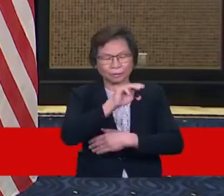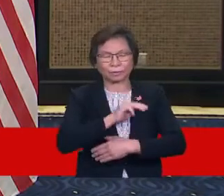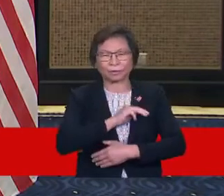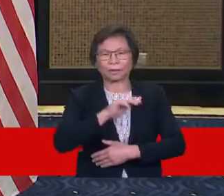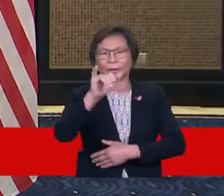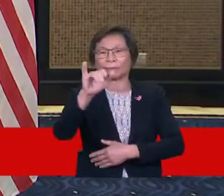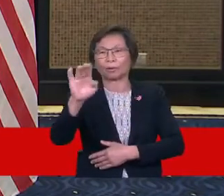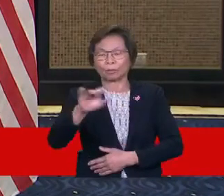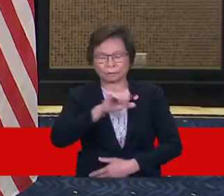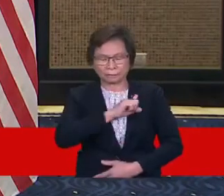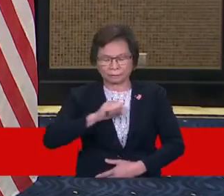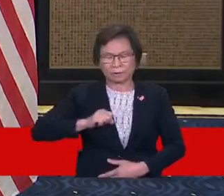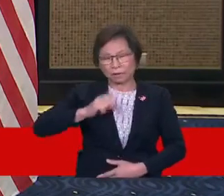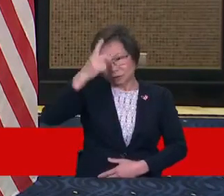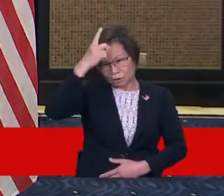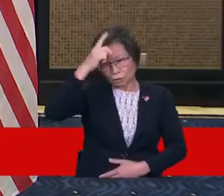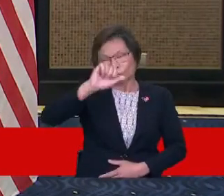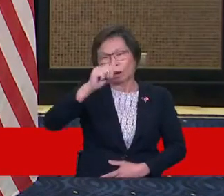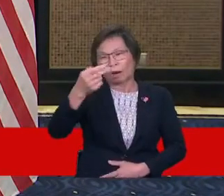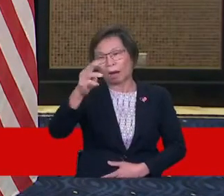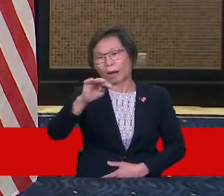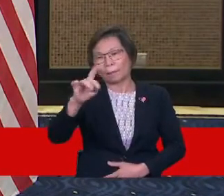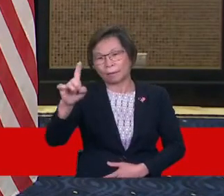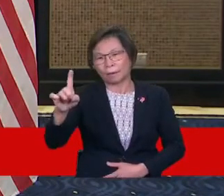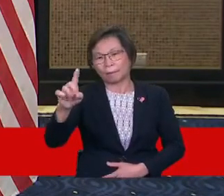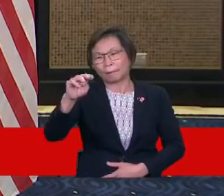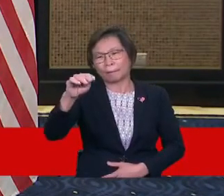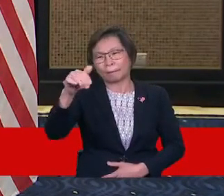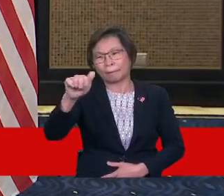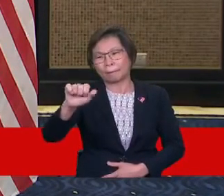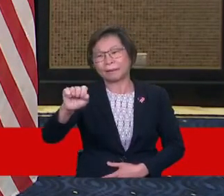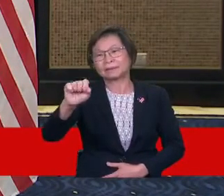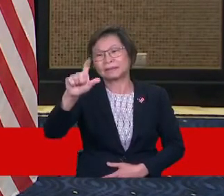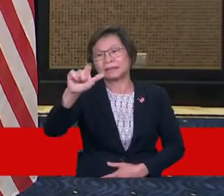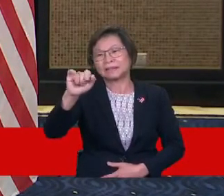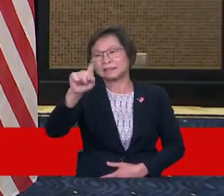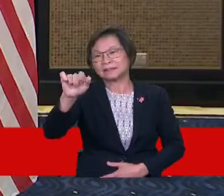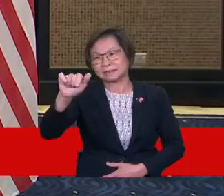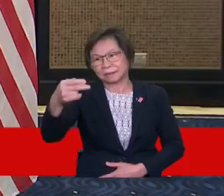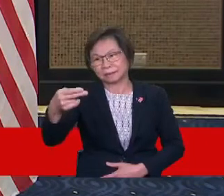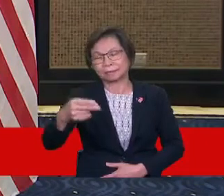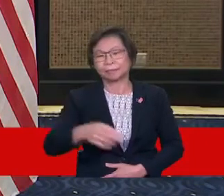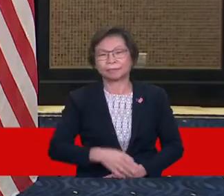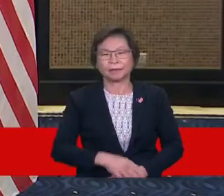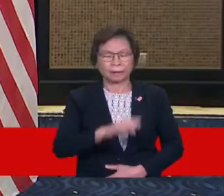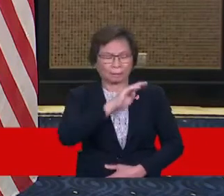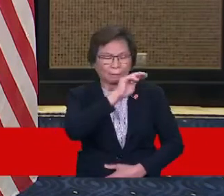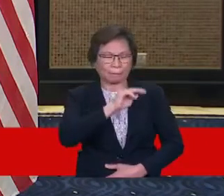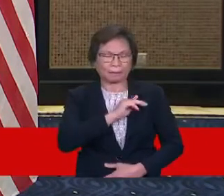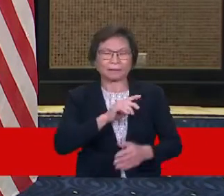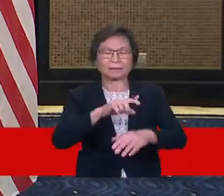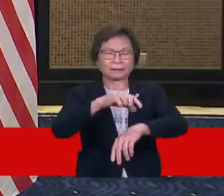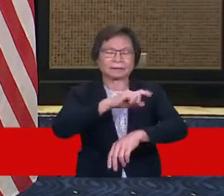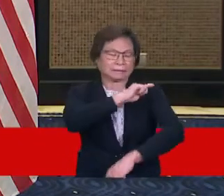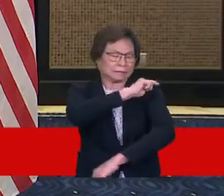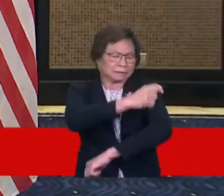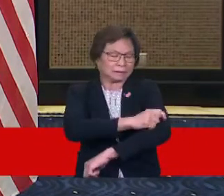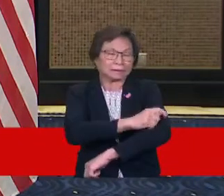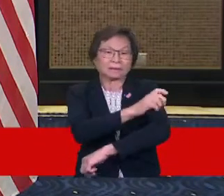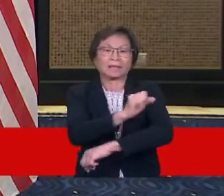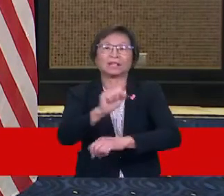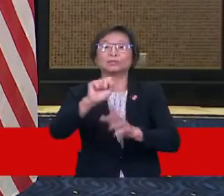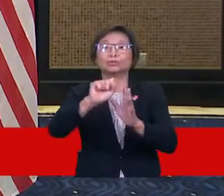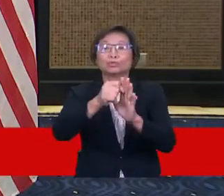yang warmate.io Ahmad masrizal bin Muhammad Hai Menteri Tenaga dan Sumbawa asli